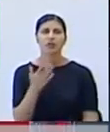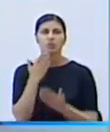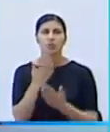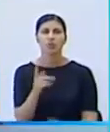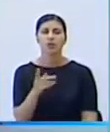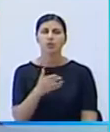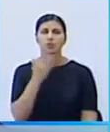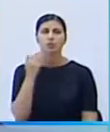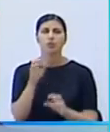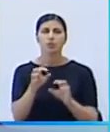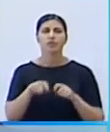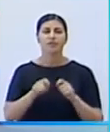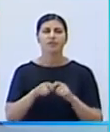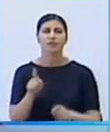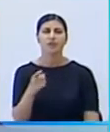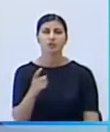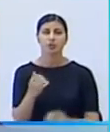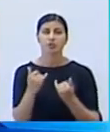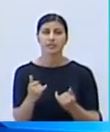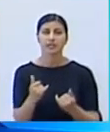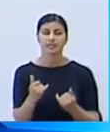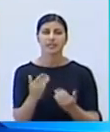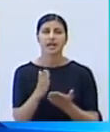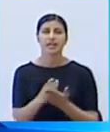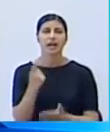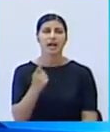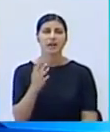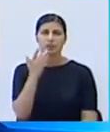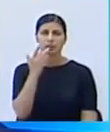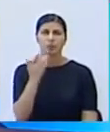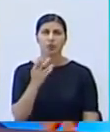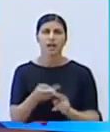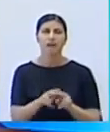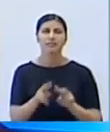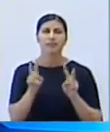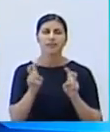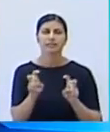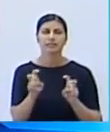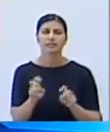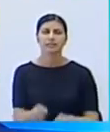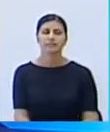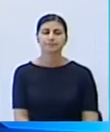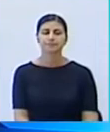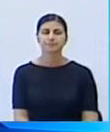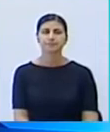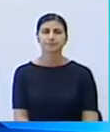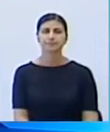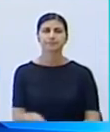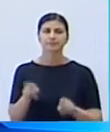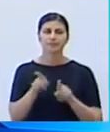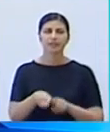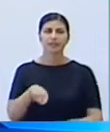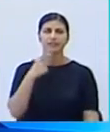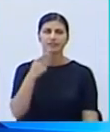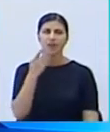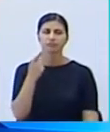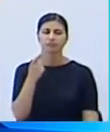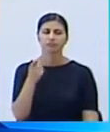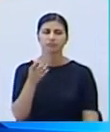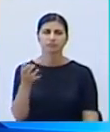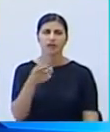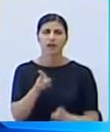გვაქვს კონსტიტუციას? ანუ დღეს ხდება არა მარტო პოლიტიკურად ამ თემატიკის ასე ვთქვათ იგნორირება და